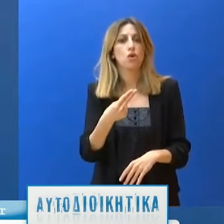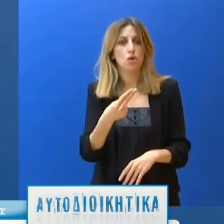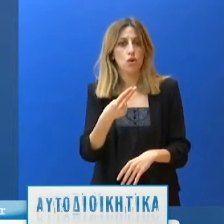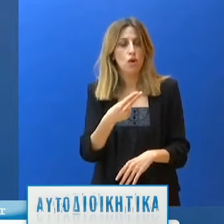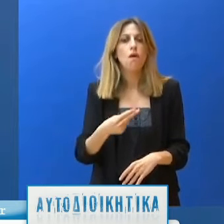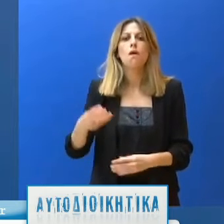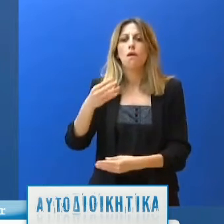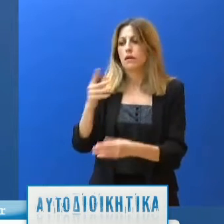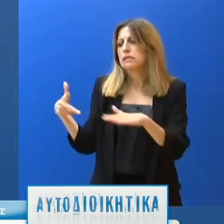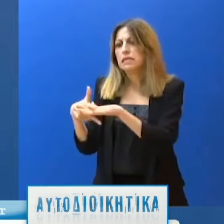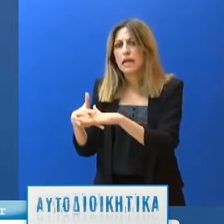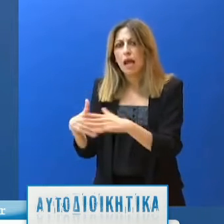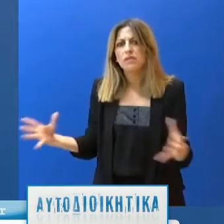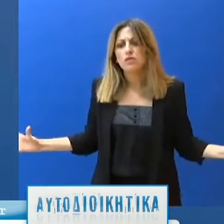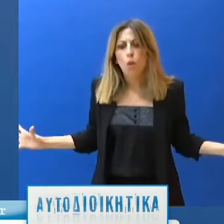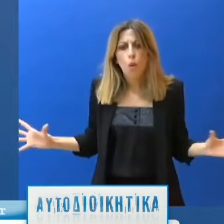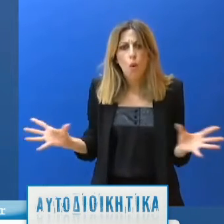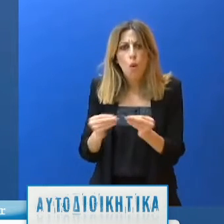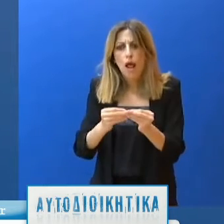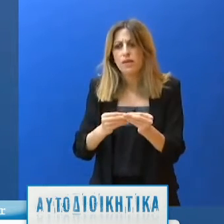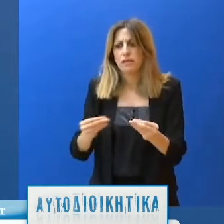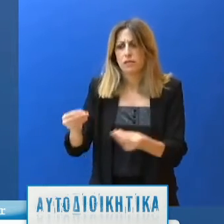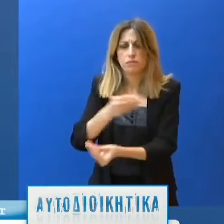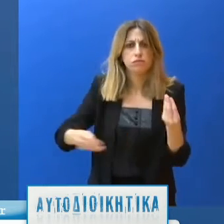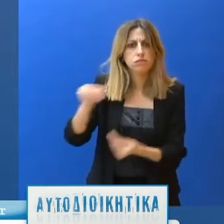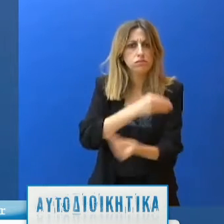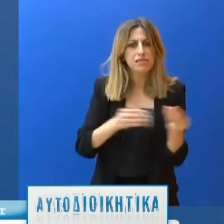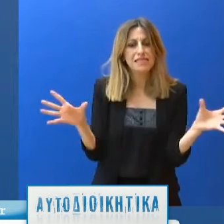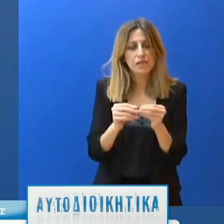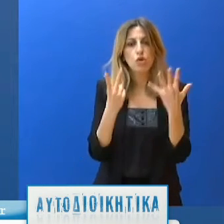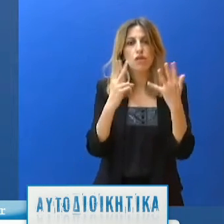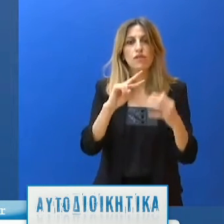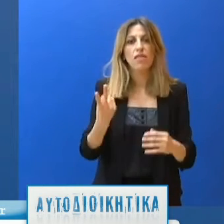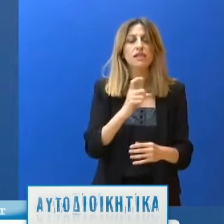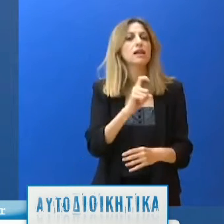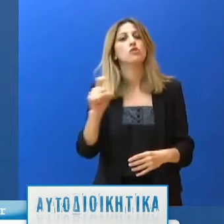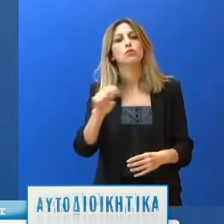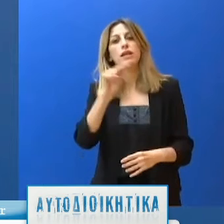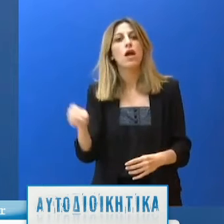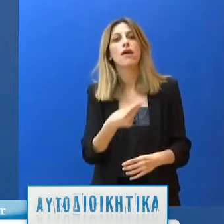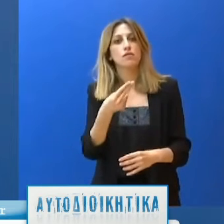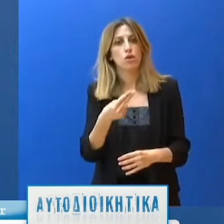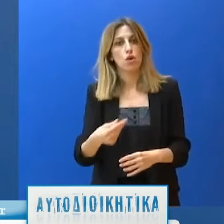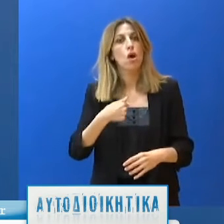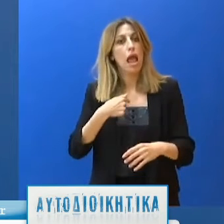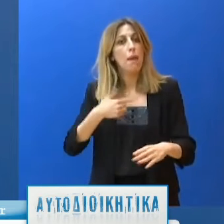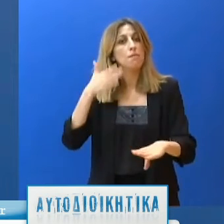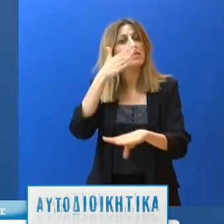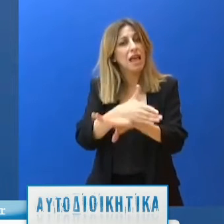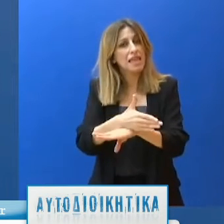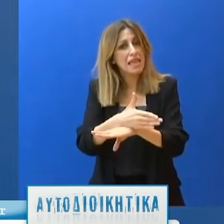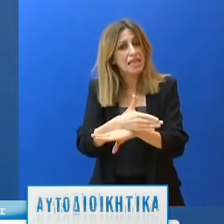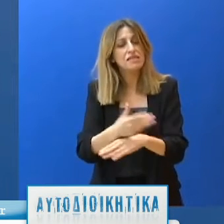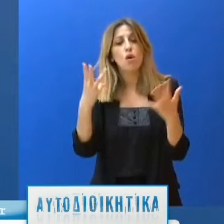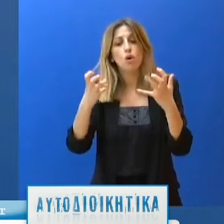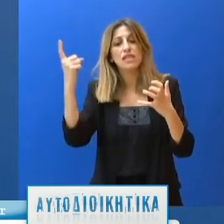ρευστότητας μέσω του τραπεζικού συστήματος φτάνει τα 7 δισεκατομμύρια ευρώ, με εγγυημένο το 80% του δανείου